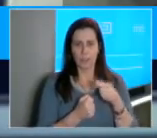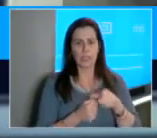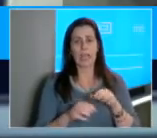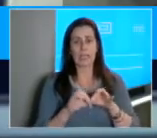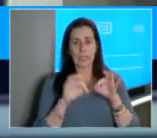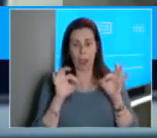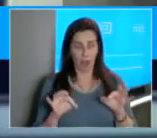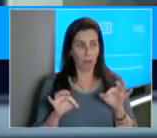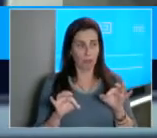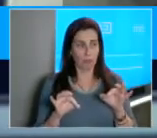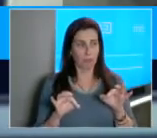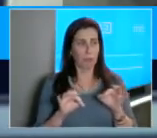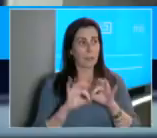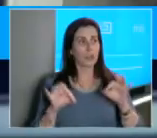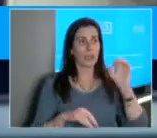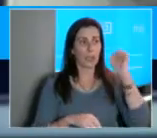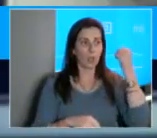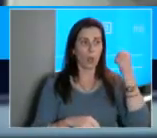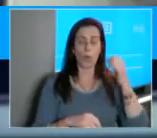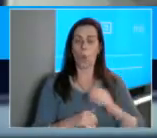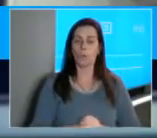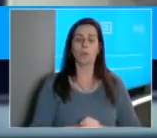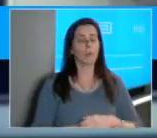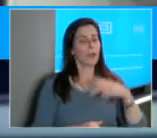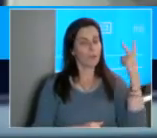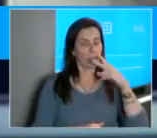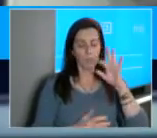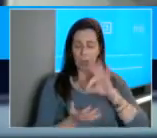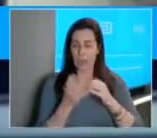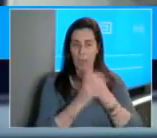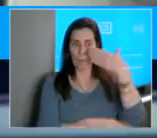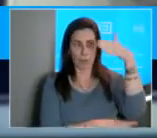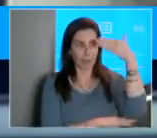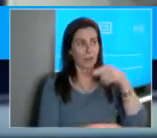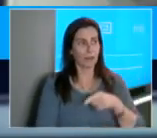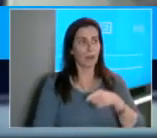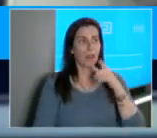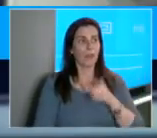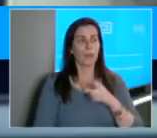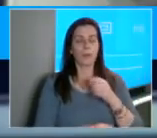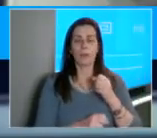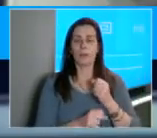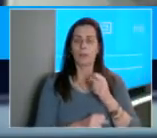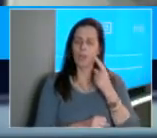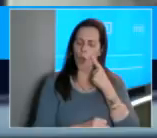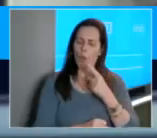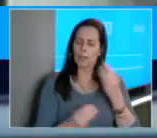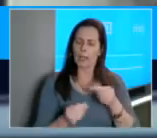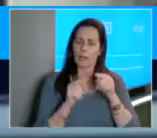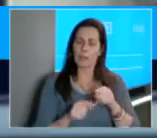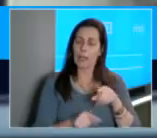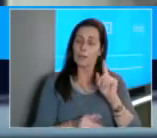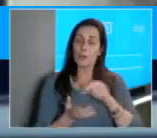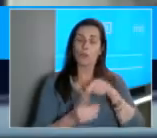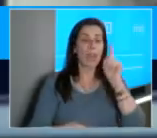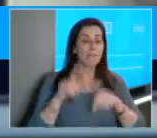התחיל מראשית הציונות וקודם לכן, וכמובן שמאז הקמת המדינה, וחייבים לשים את הפרספקטיבה הזו, משום שמעת